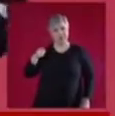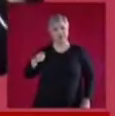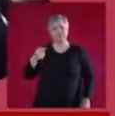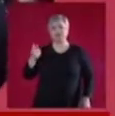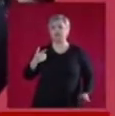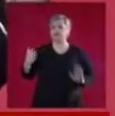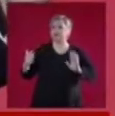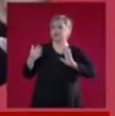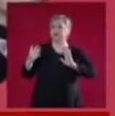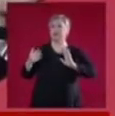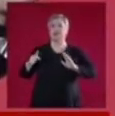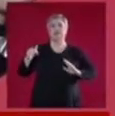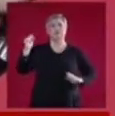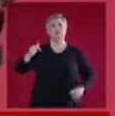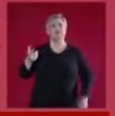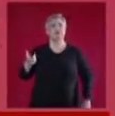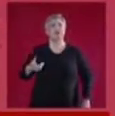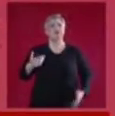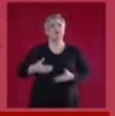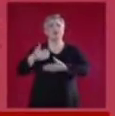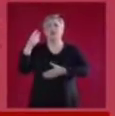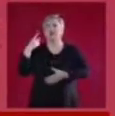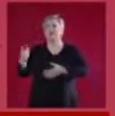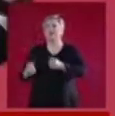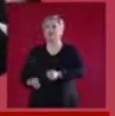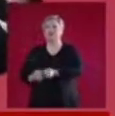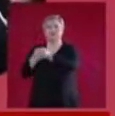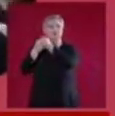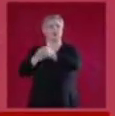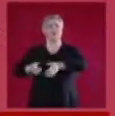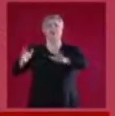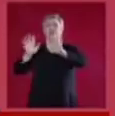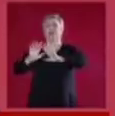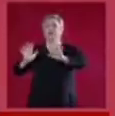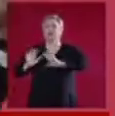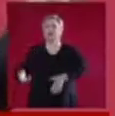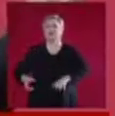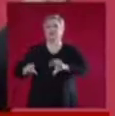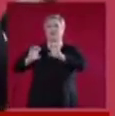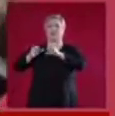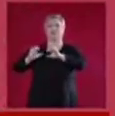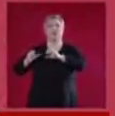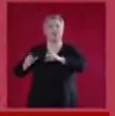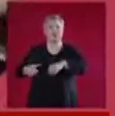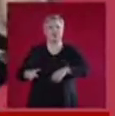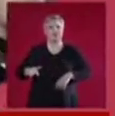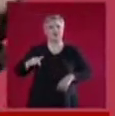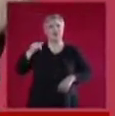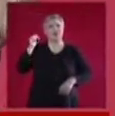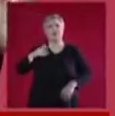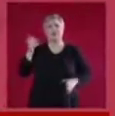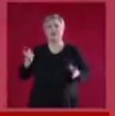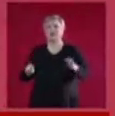πρωτοσέλιδα των εφημερίδων τους και τους τις τηλεοράσεις και τις ραδιοφωνικές τους συχνότητες με ψέματα